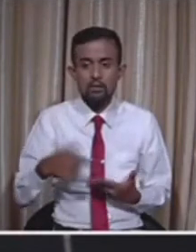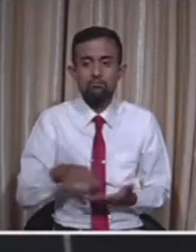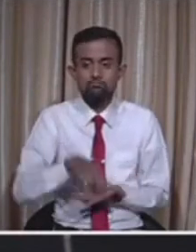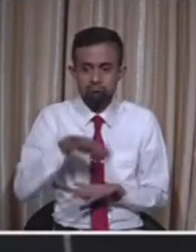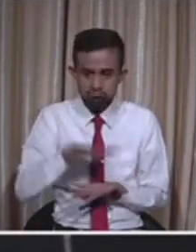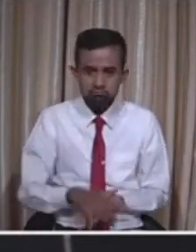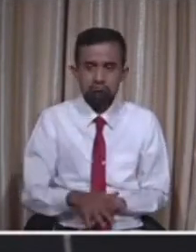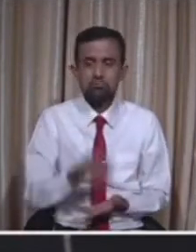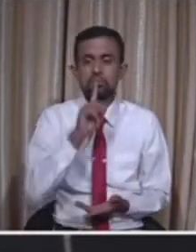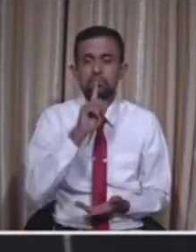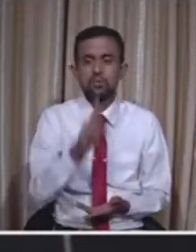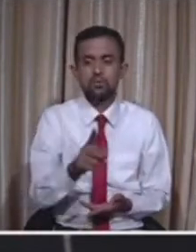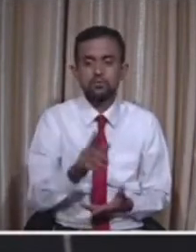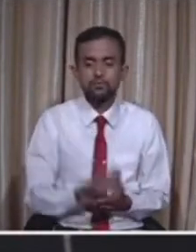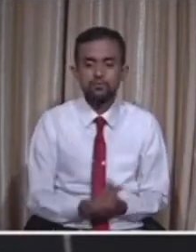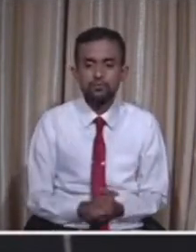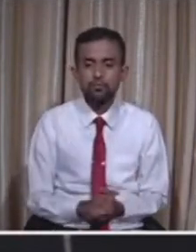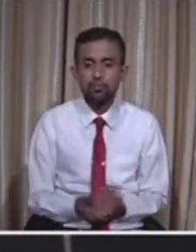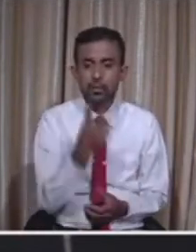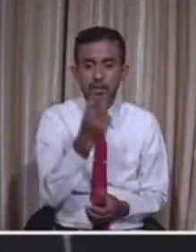කරන ලෙස මම ඉල්ලා සිටිනවා.